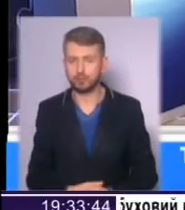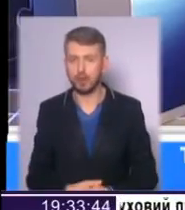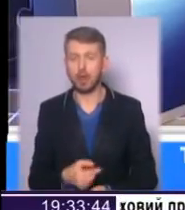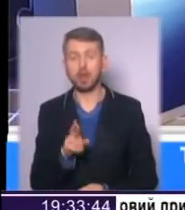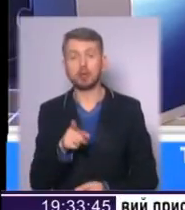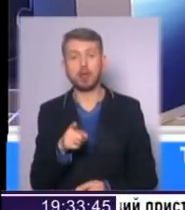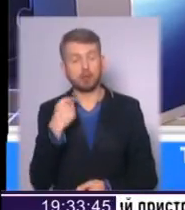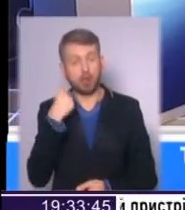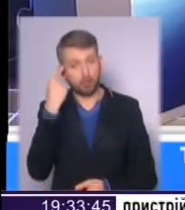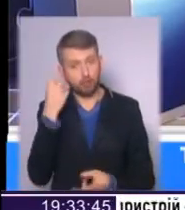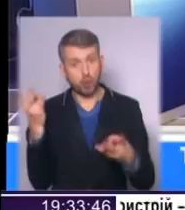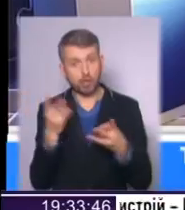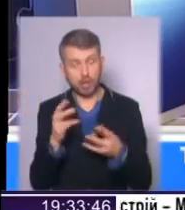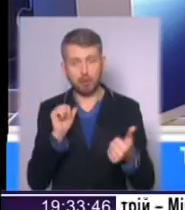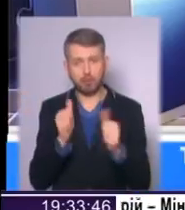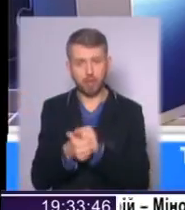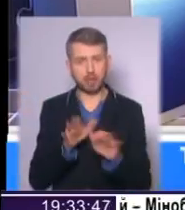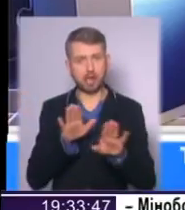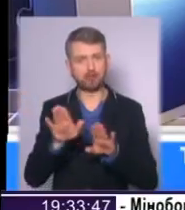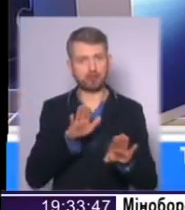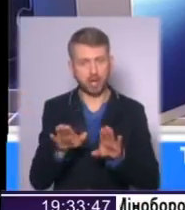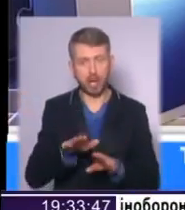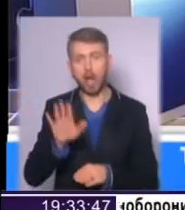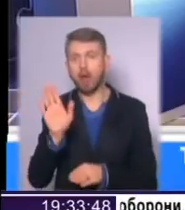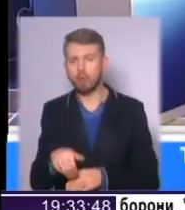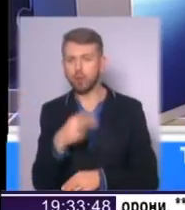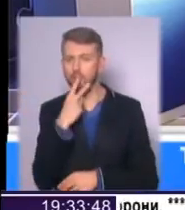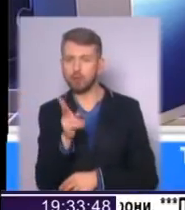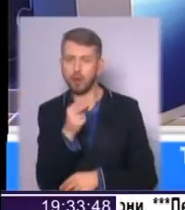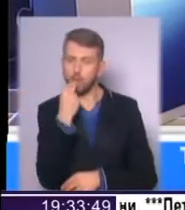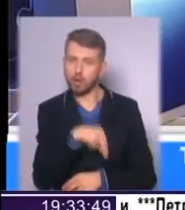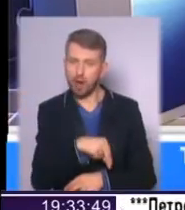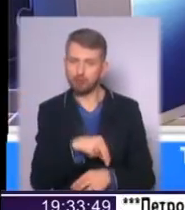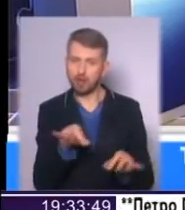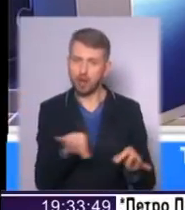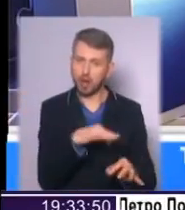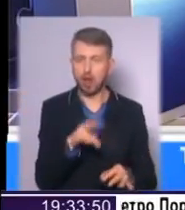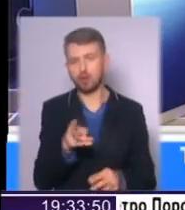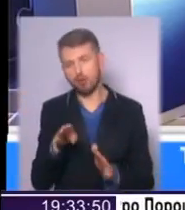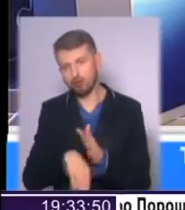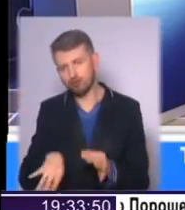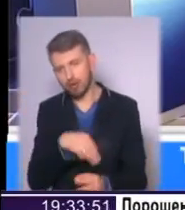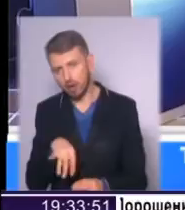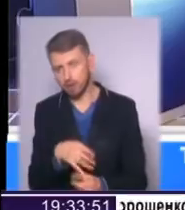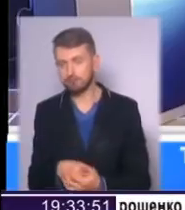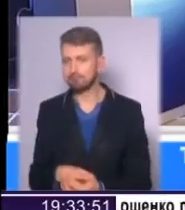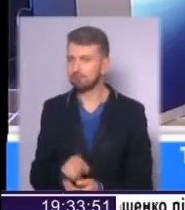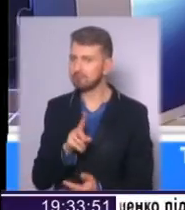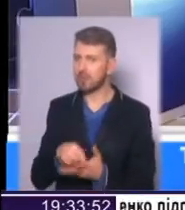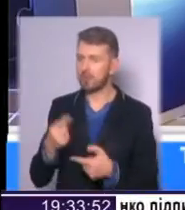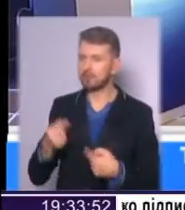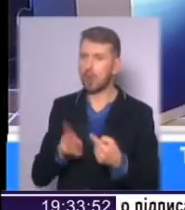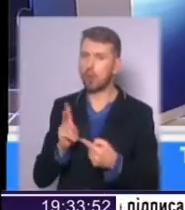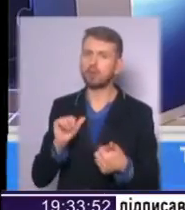думаю, треба все поміняти режисера, а потім уже дивитися, хто краще грає, хто гірше грає. Дискусійний момент, кого